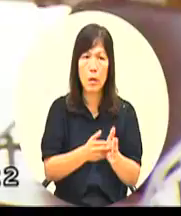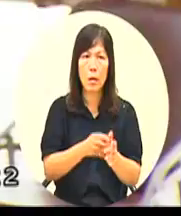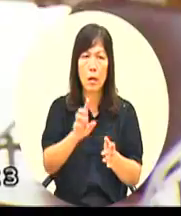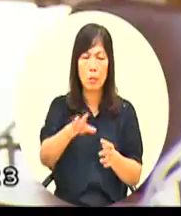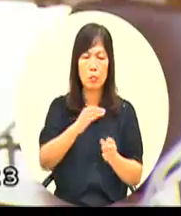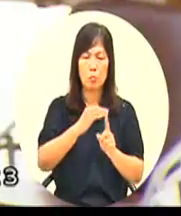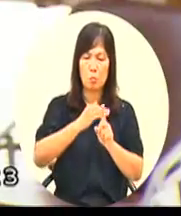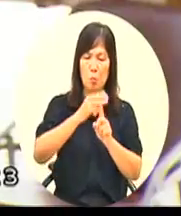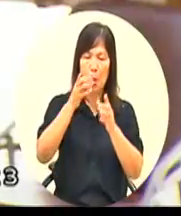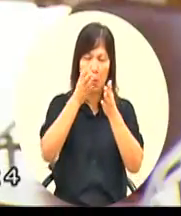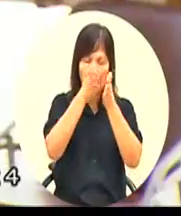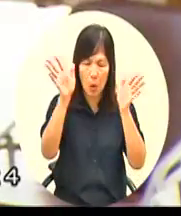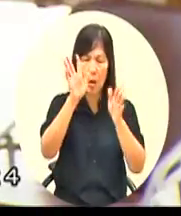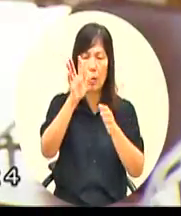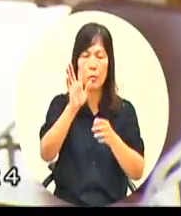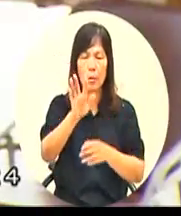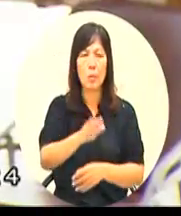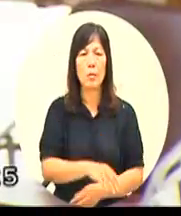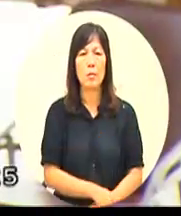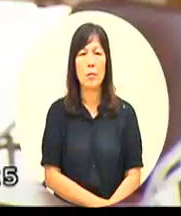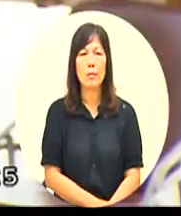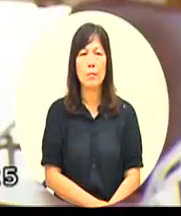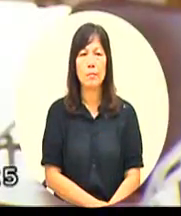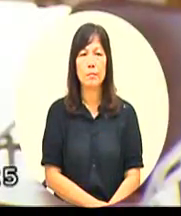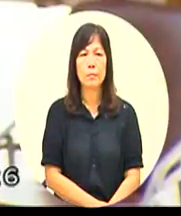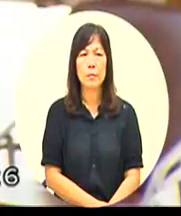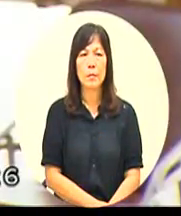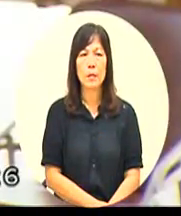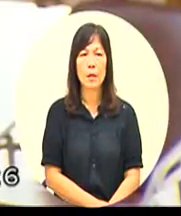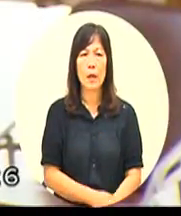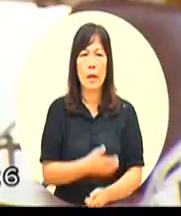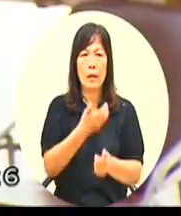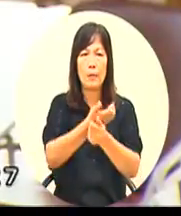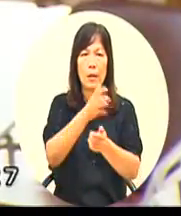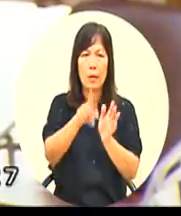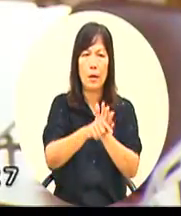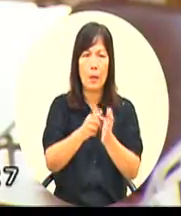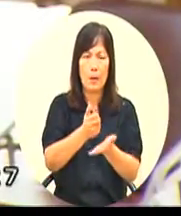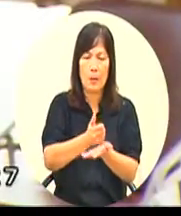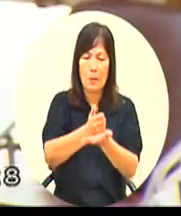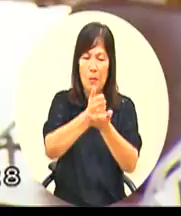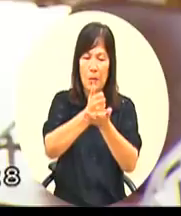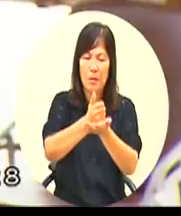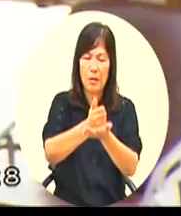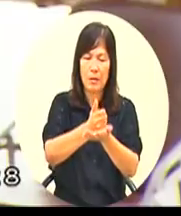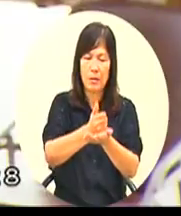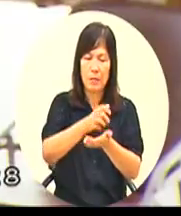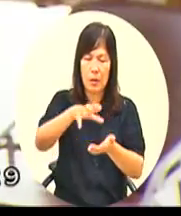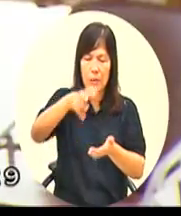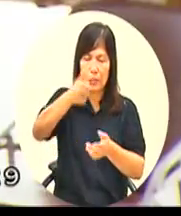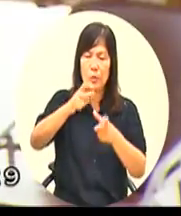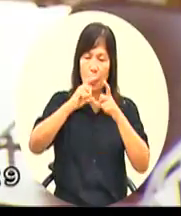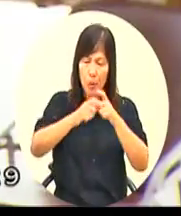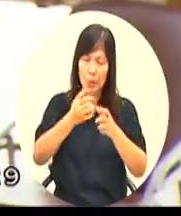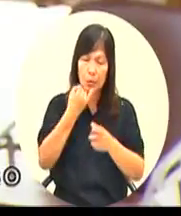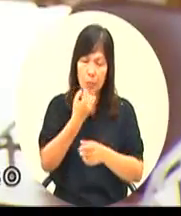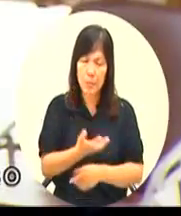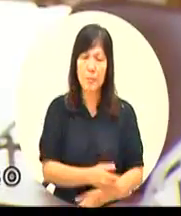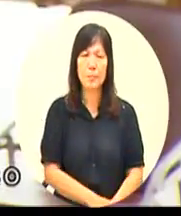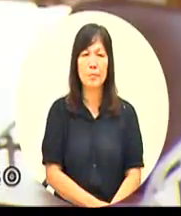高度广度深度，那是不是让我们最有深度广度有高度的局长来给我回应一